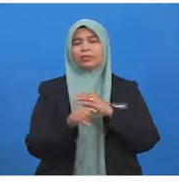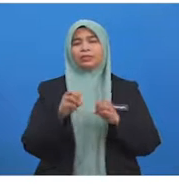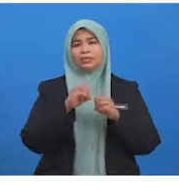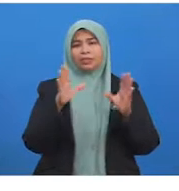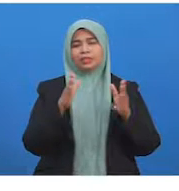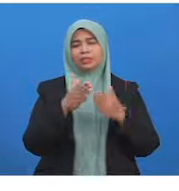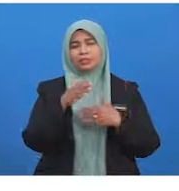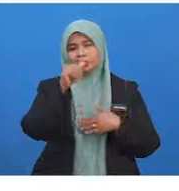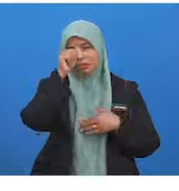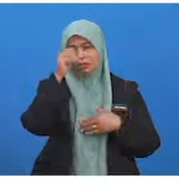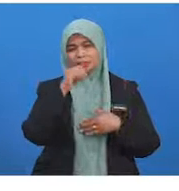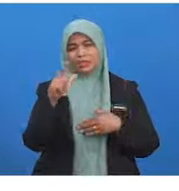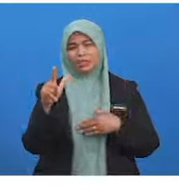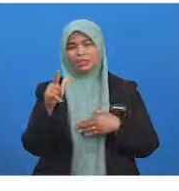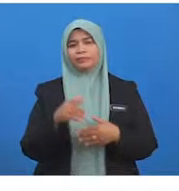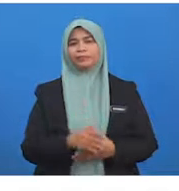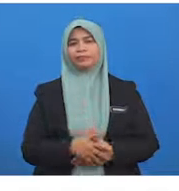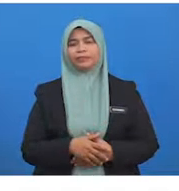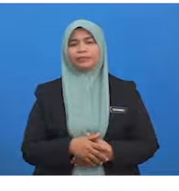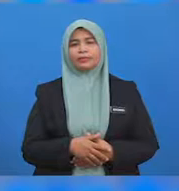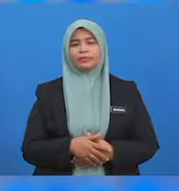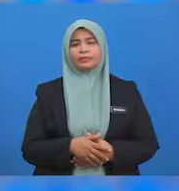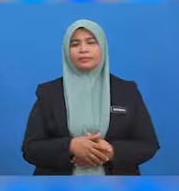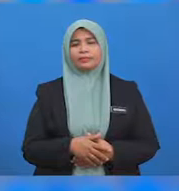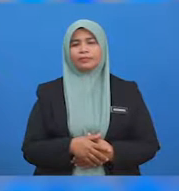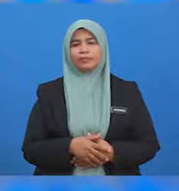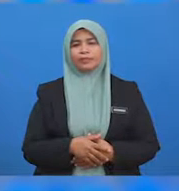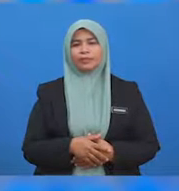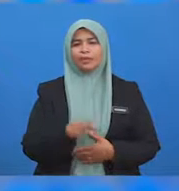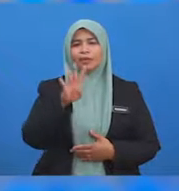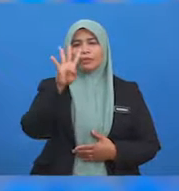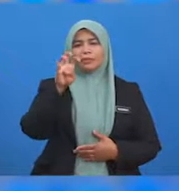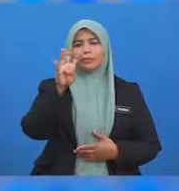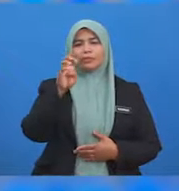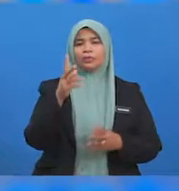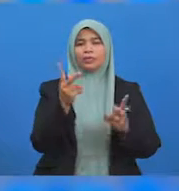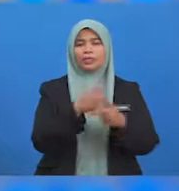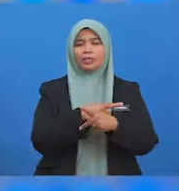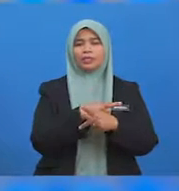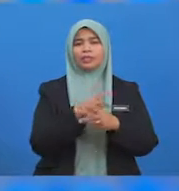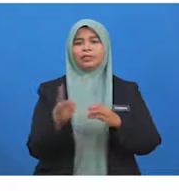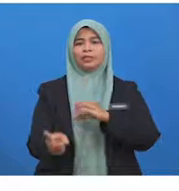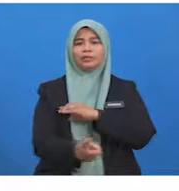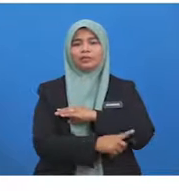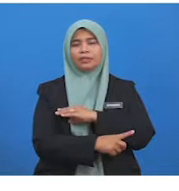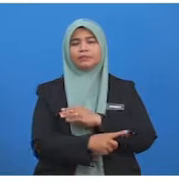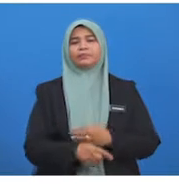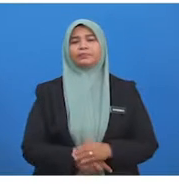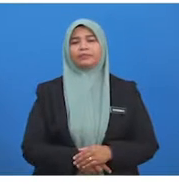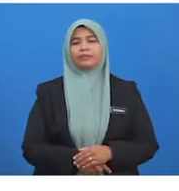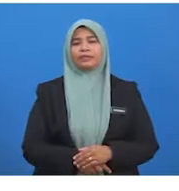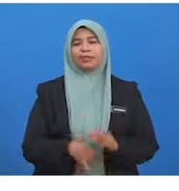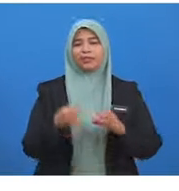ialah 40 kali sebatan. Jenayah yang keempat pula ialah mencuri.